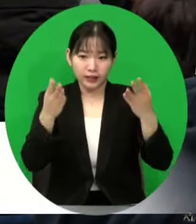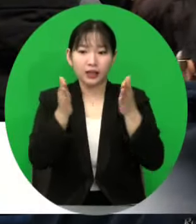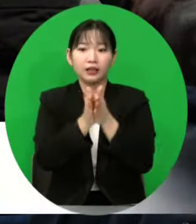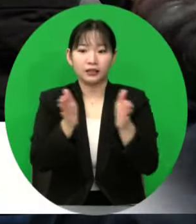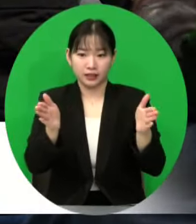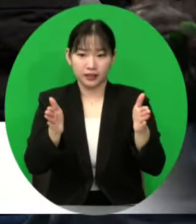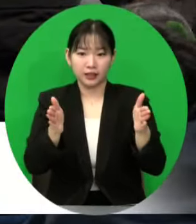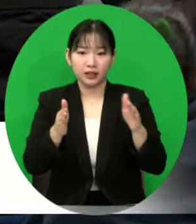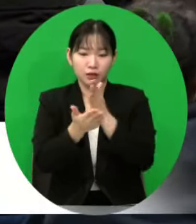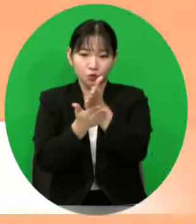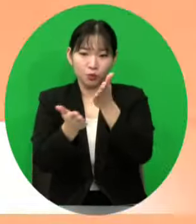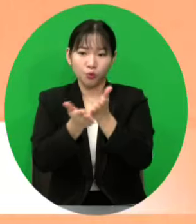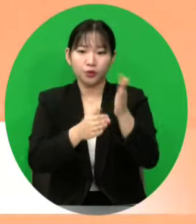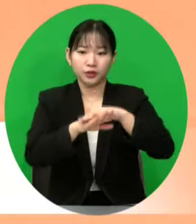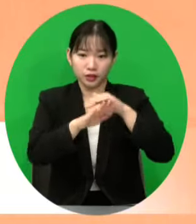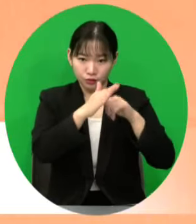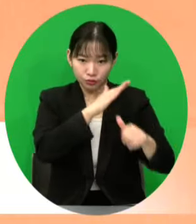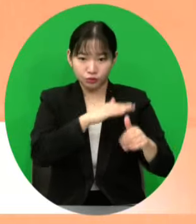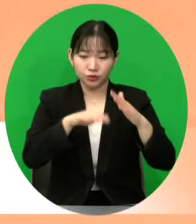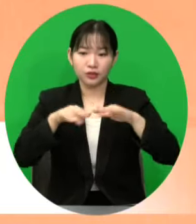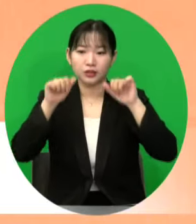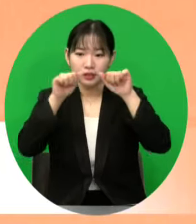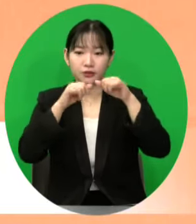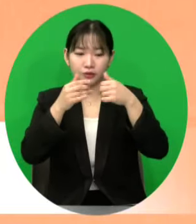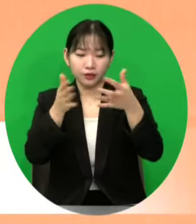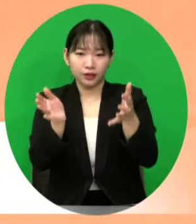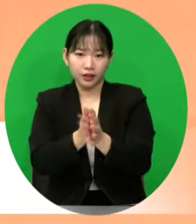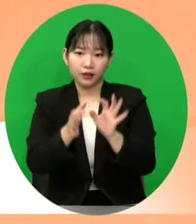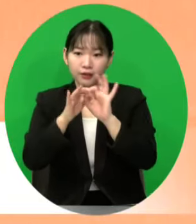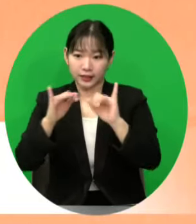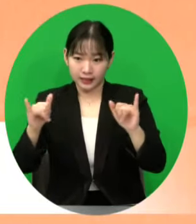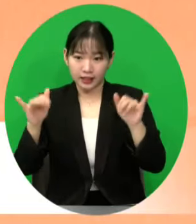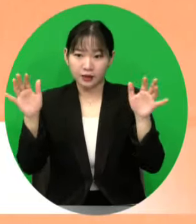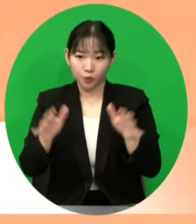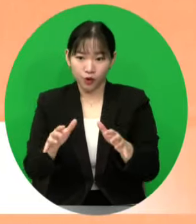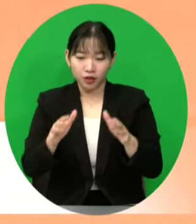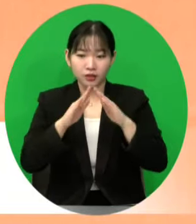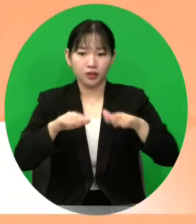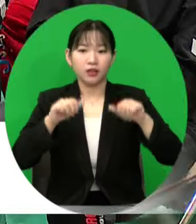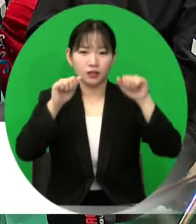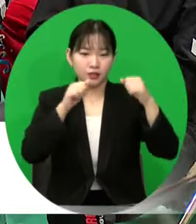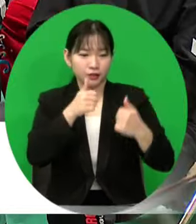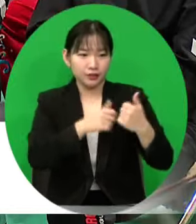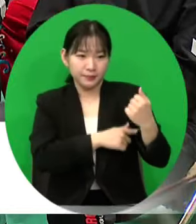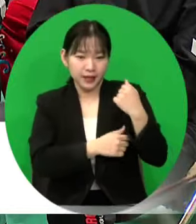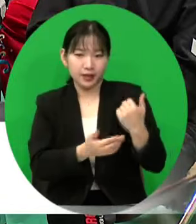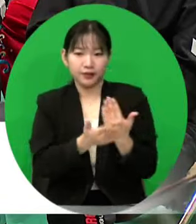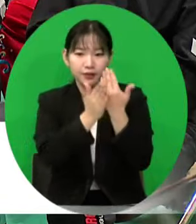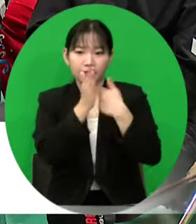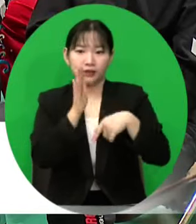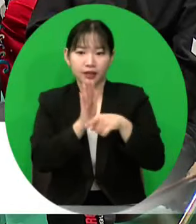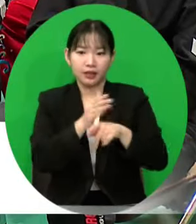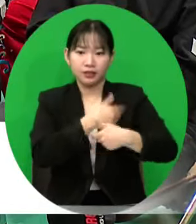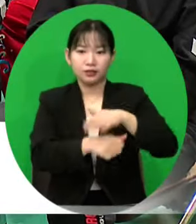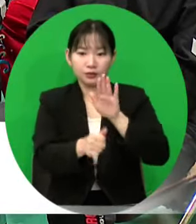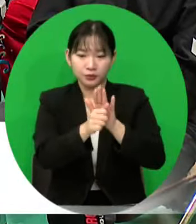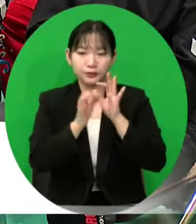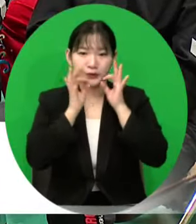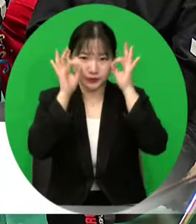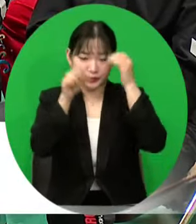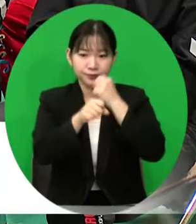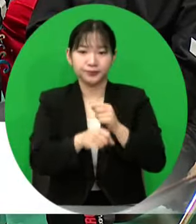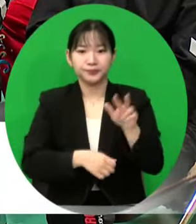참석한 각 종목별 선수들과 전남체육회 관계자들은 전남체육 경쟁력 강화를 위해 적극 협력하고 노력할